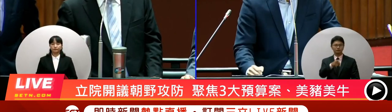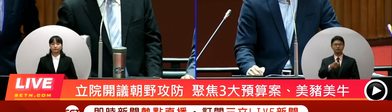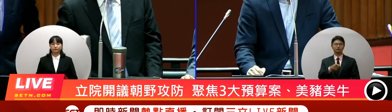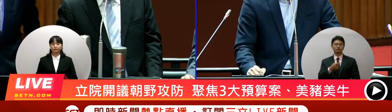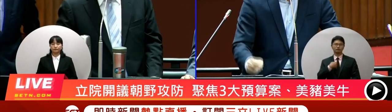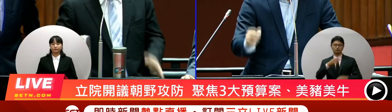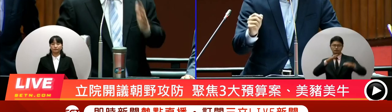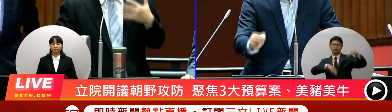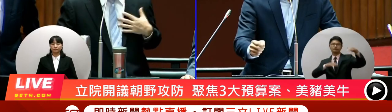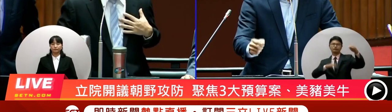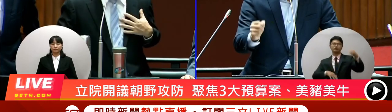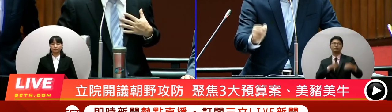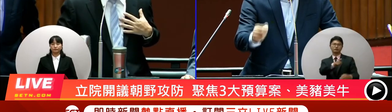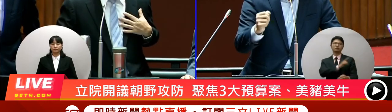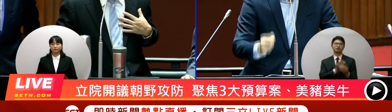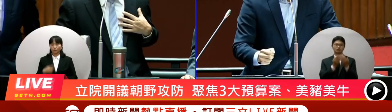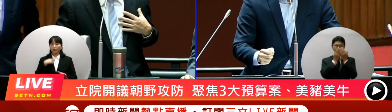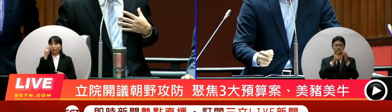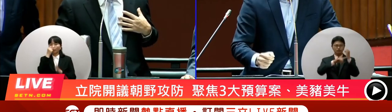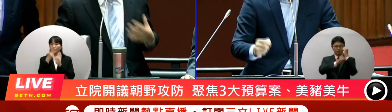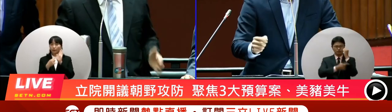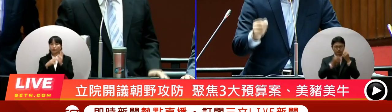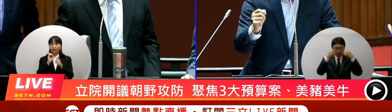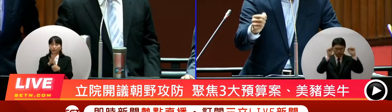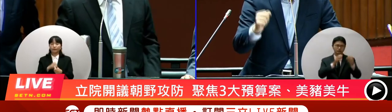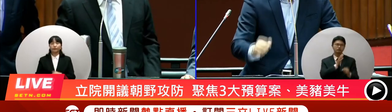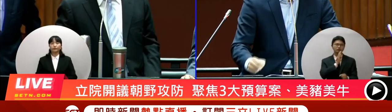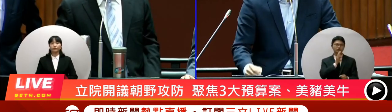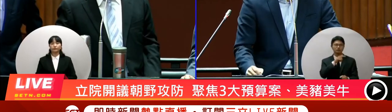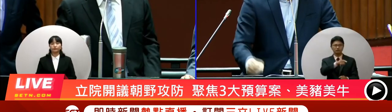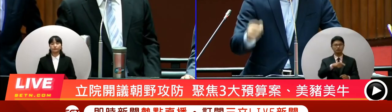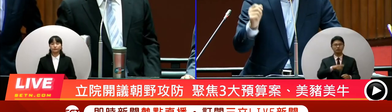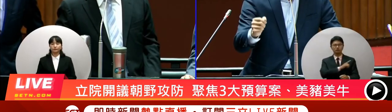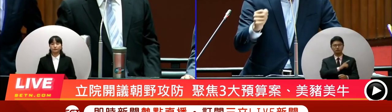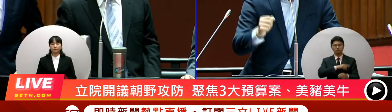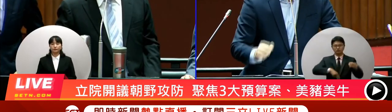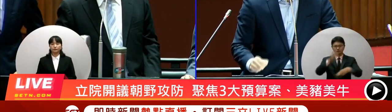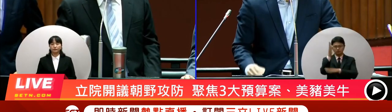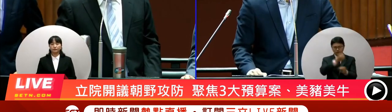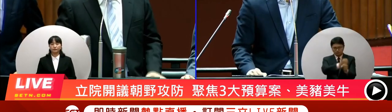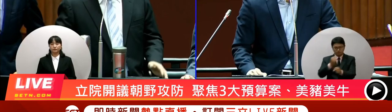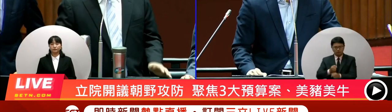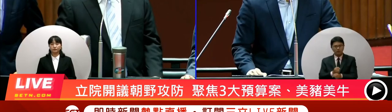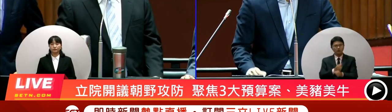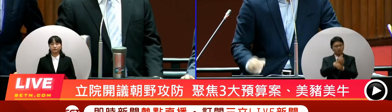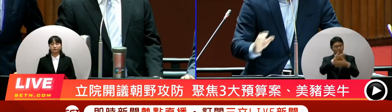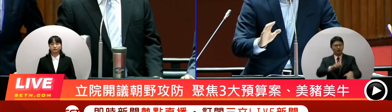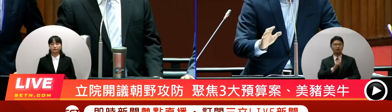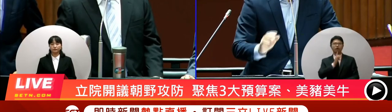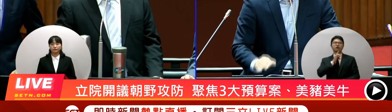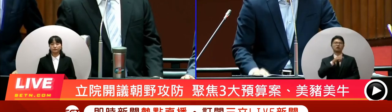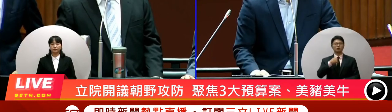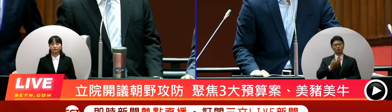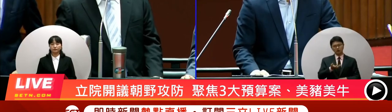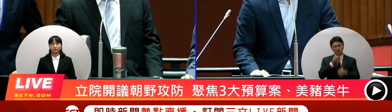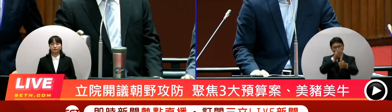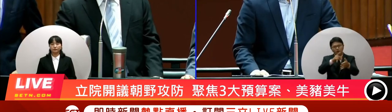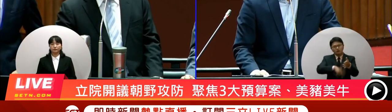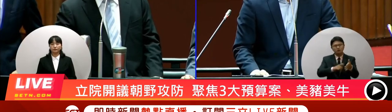辈，你也学法律，当律师这么久，这么有行政历练，这么简单的问题你也答不清